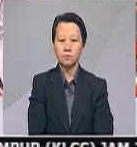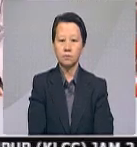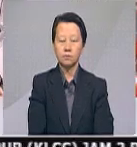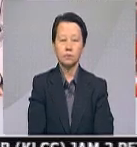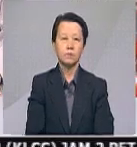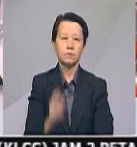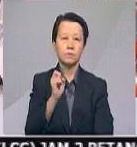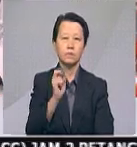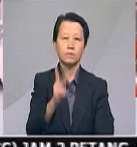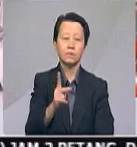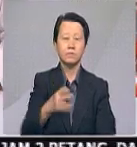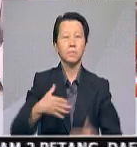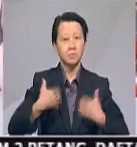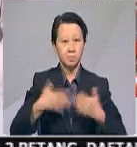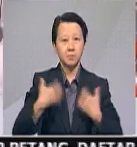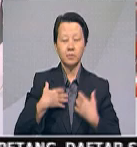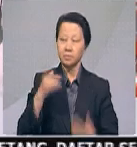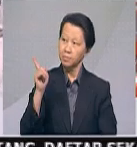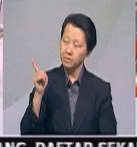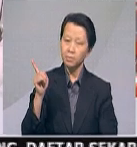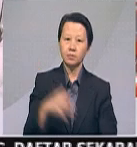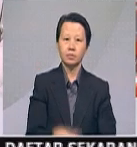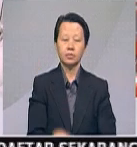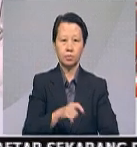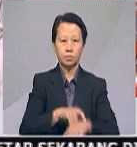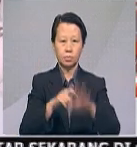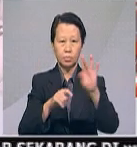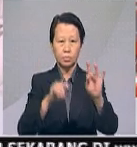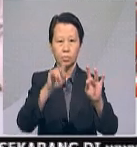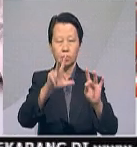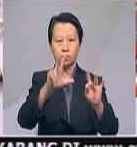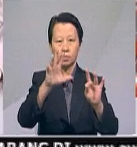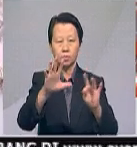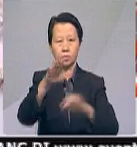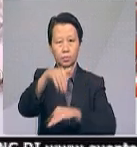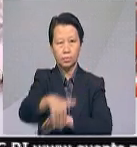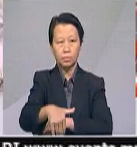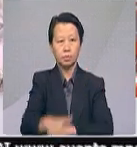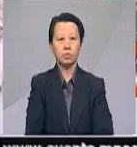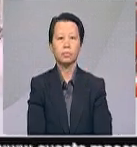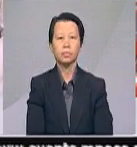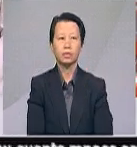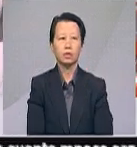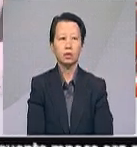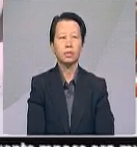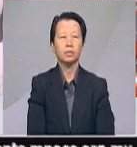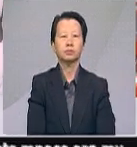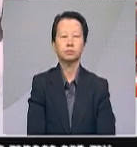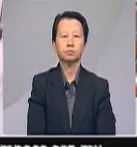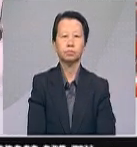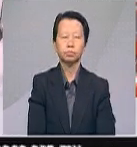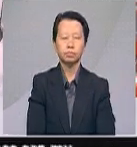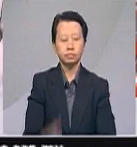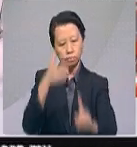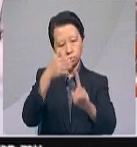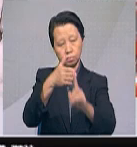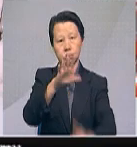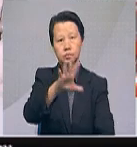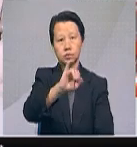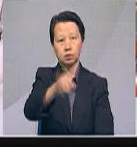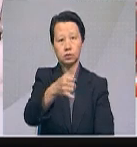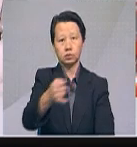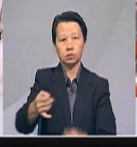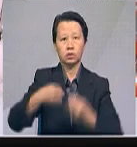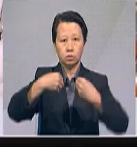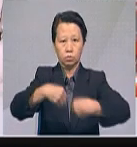Baik, sememangnya meriah. Jangan lupa saksikan nanti pukul 8.30 malam selepas Nasional 8. Kita ke perkembangan selanjutnya. Sasaran RM5 juta